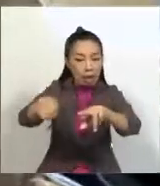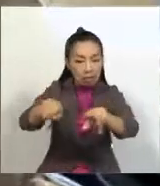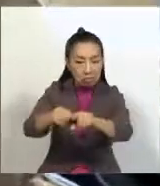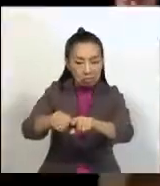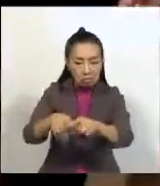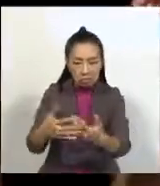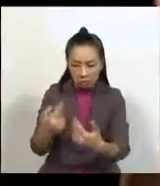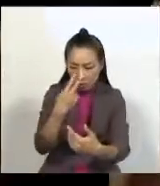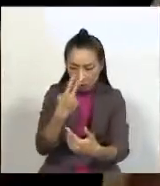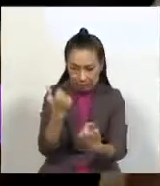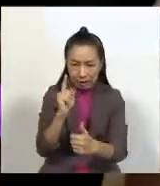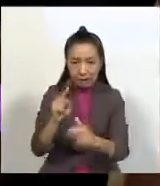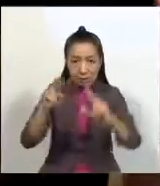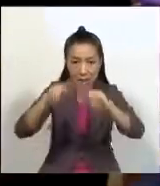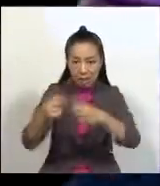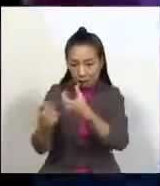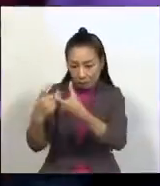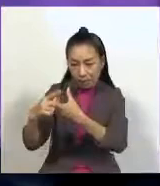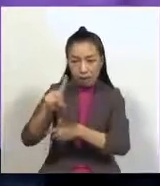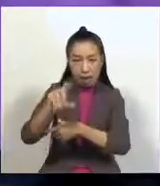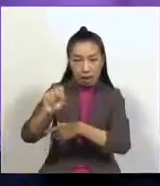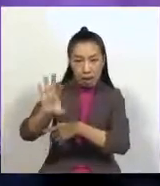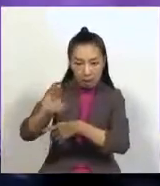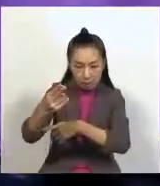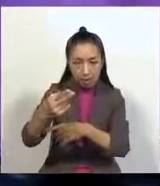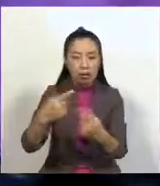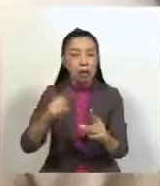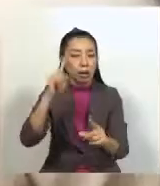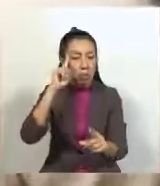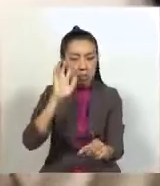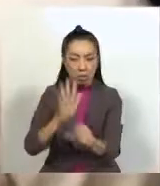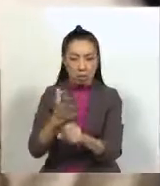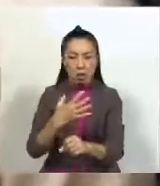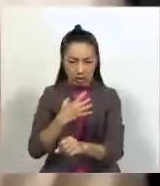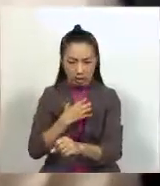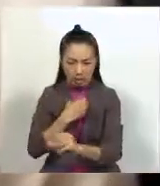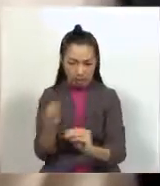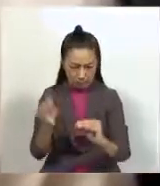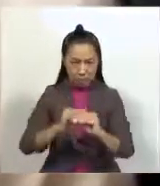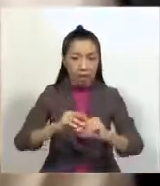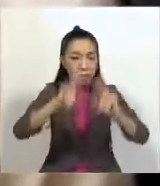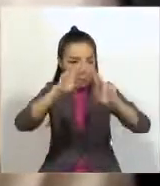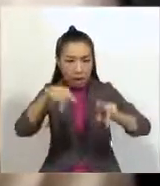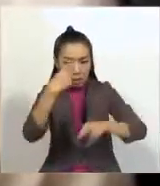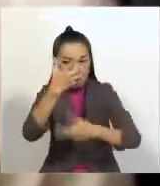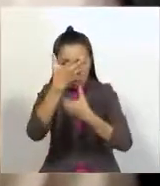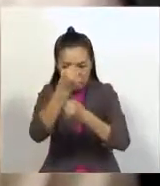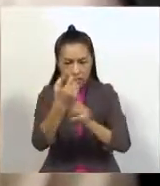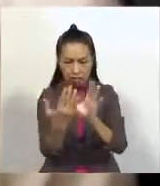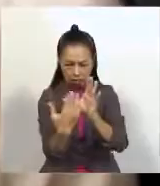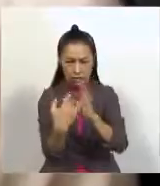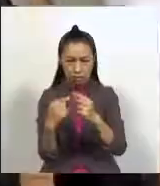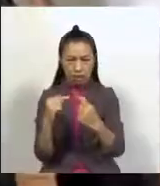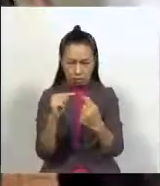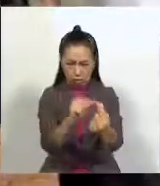จะมีมากกว่า 150,000 ร้านค้าแล้วแต่ก็ยังมีความต้องการที่จะให้ร้านค้าเนี่ยสมัครเข้ามาเพิ่มเติมอย่างต่อเนื่